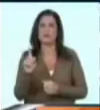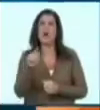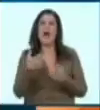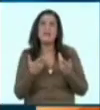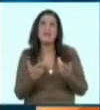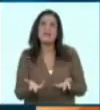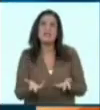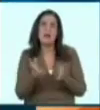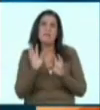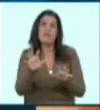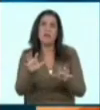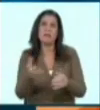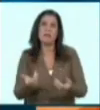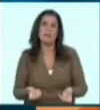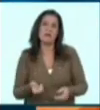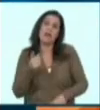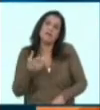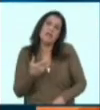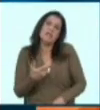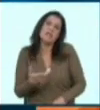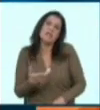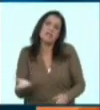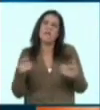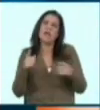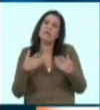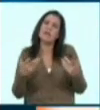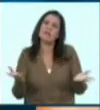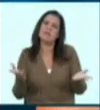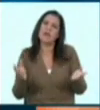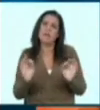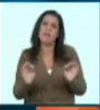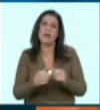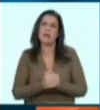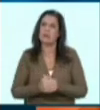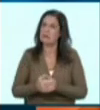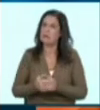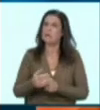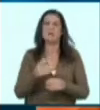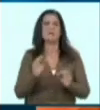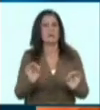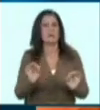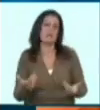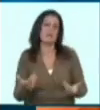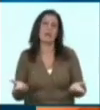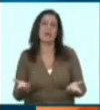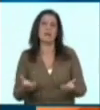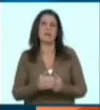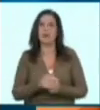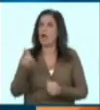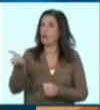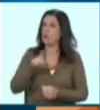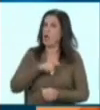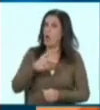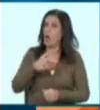תבהלה, אוקיי. אתה מפיץ תבהלה. אבל תעדכן את דף המסרים, אני מפיץ תבהלה. אין לי שום בספי זה. אבל אתה מאשים אותי שאני מפיץ תבהלה?